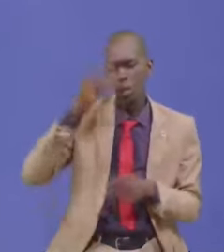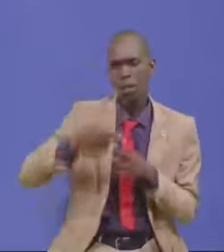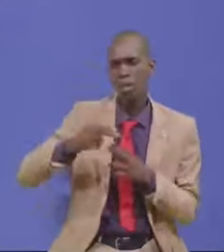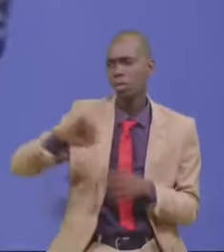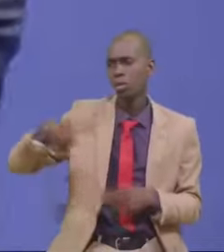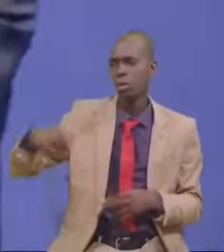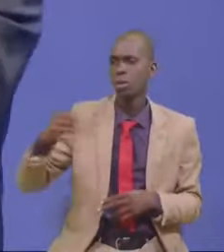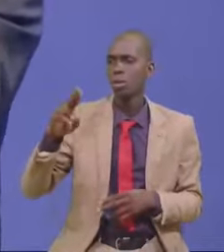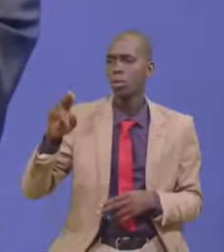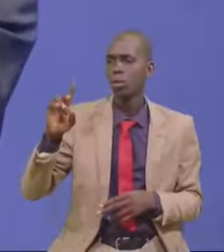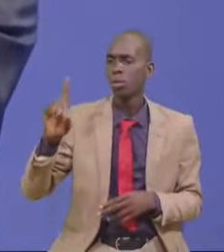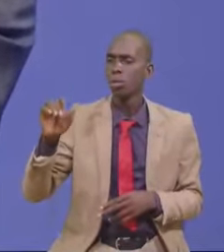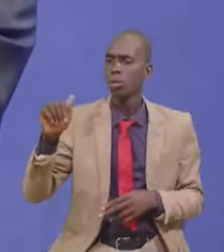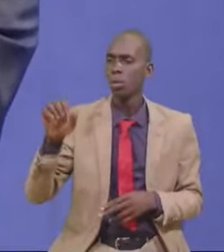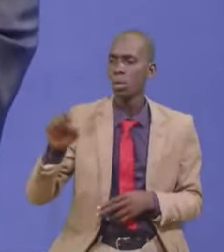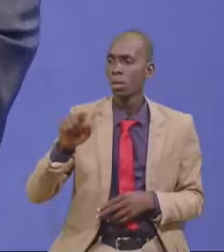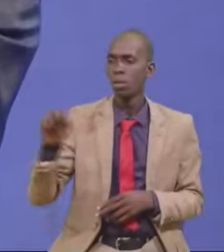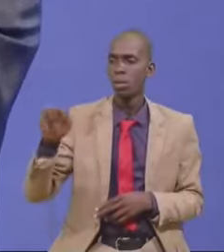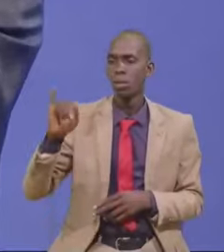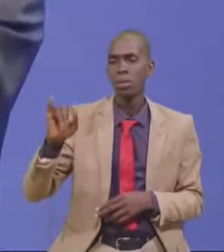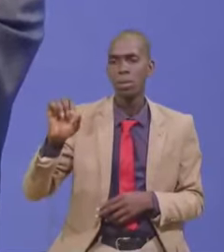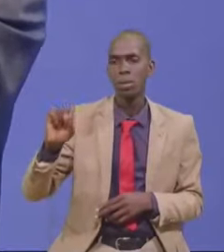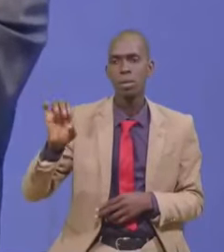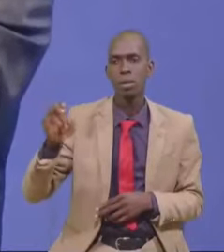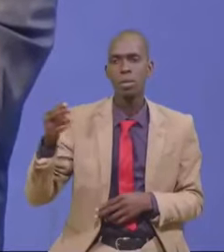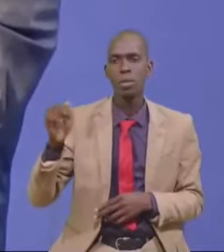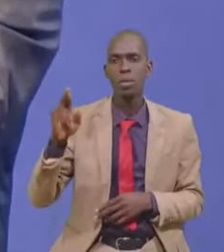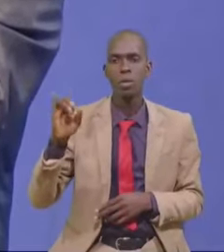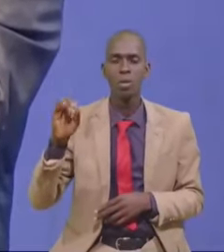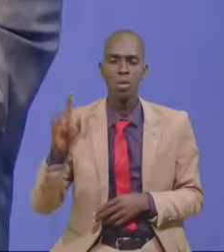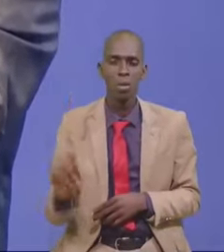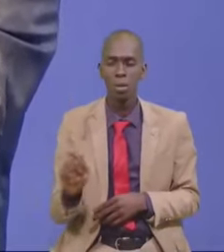Il a vu la vérité. Il a tenu la vérité.